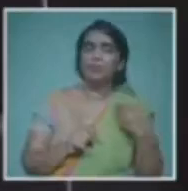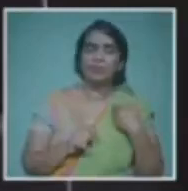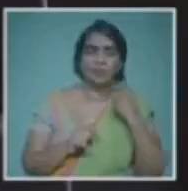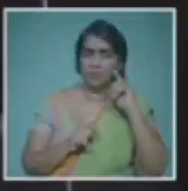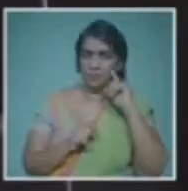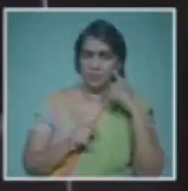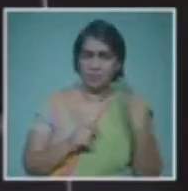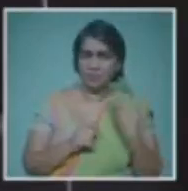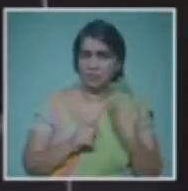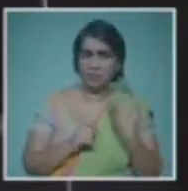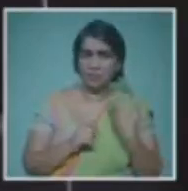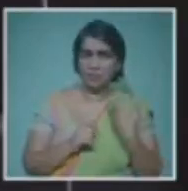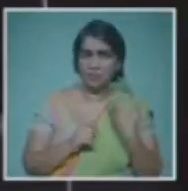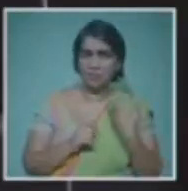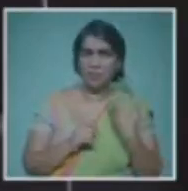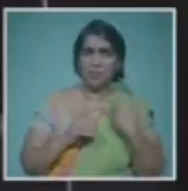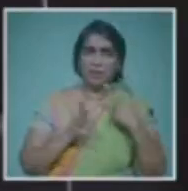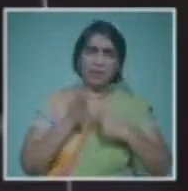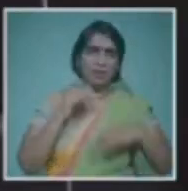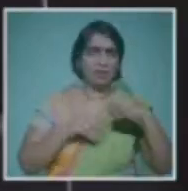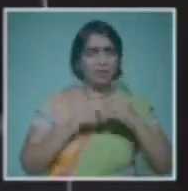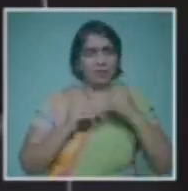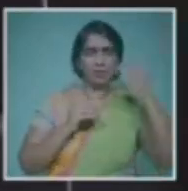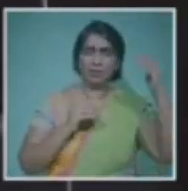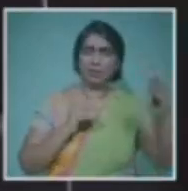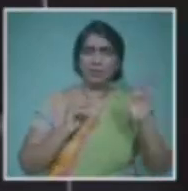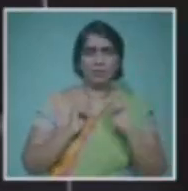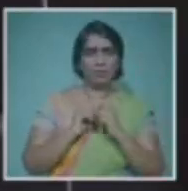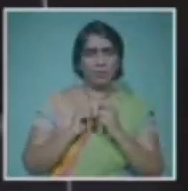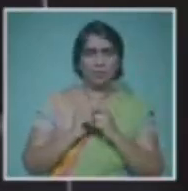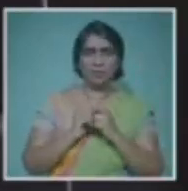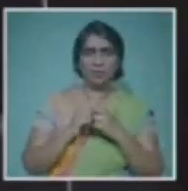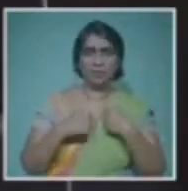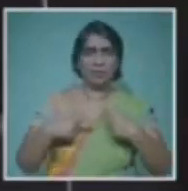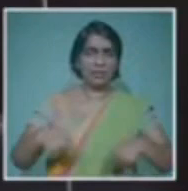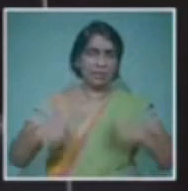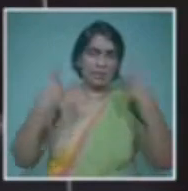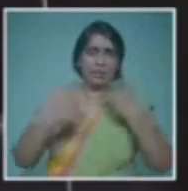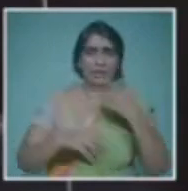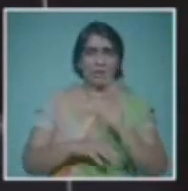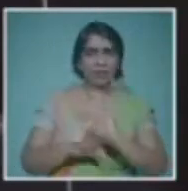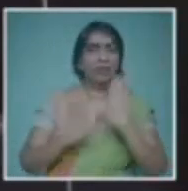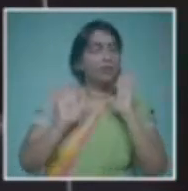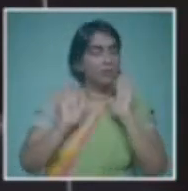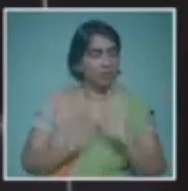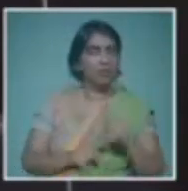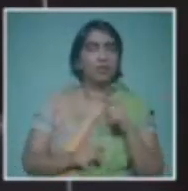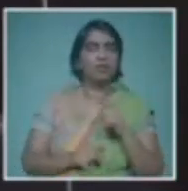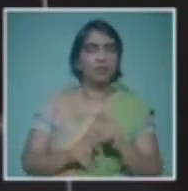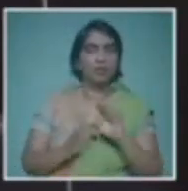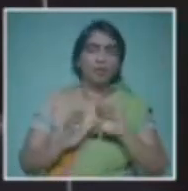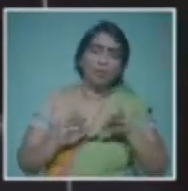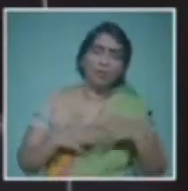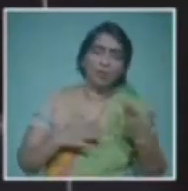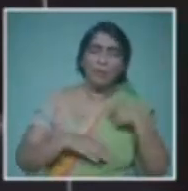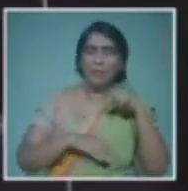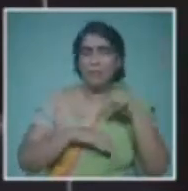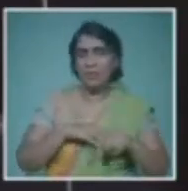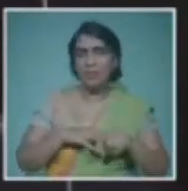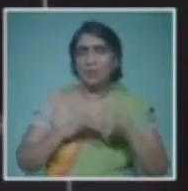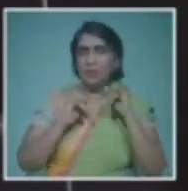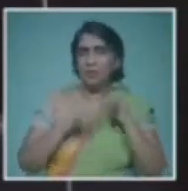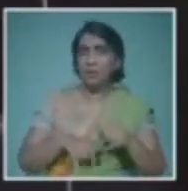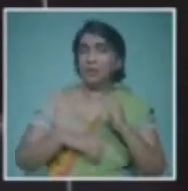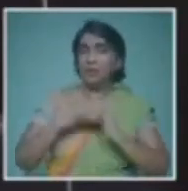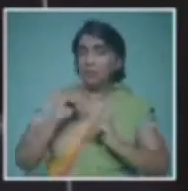පොර වැට්ටයක් වෙන්න පුළුවන් මේ ඡන්දේ කල් දාන්න ඒක වෙන කතාවක් ඒකෙන් දැන් ඔබතුමාත් එක පැටලෙන්නේ නැහැ නමුත් මොන උප්පර වැට්ටයක් වුණත්